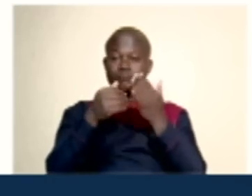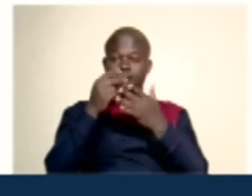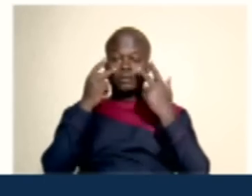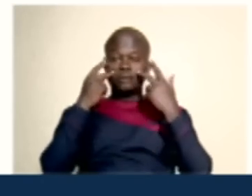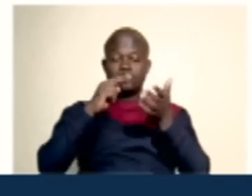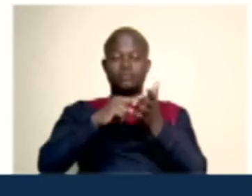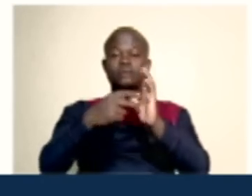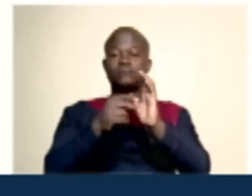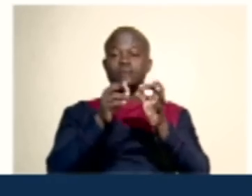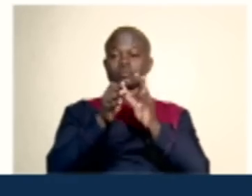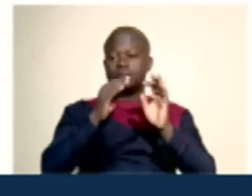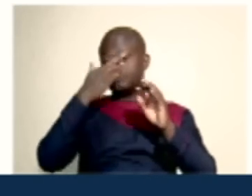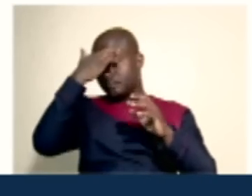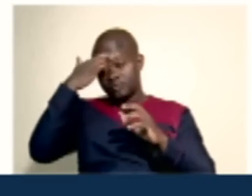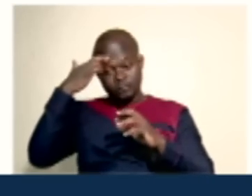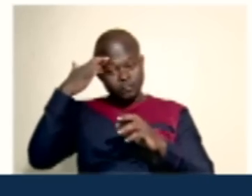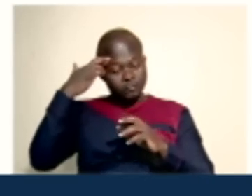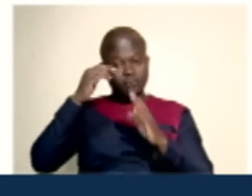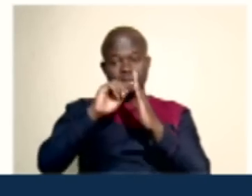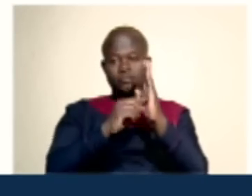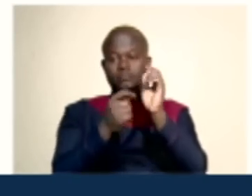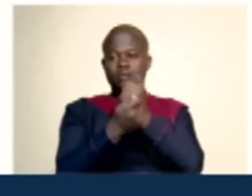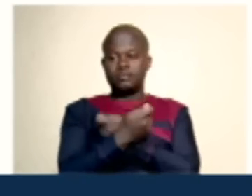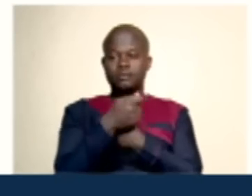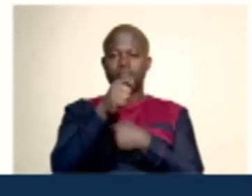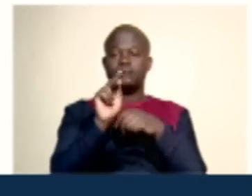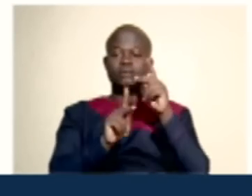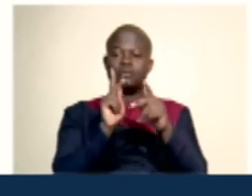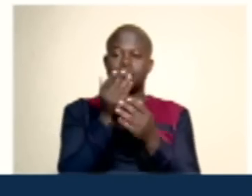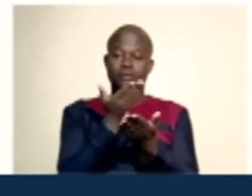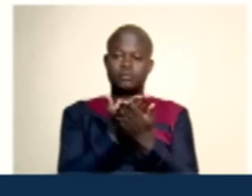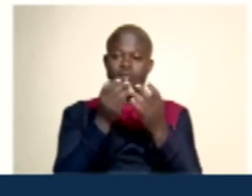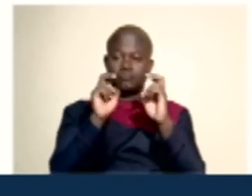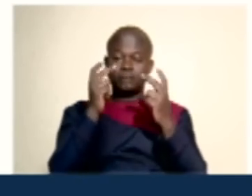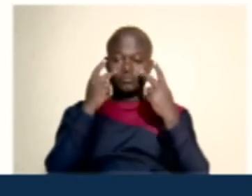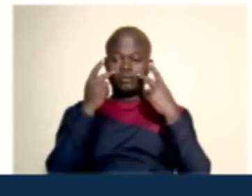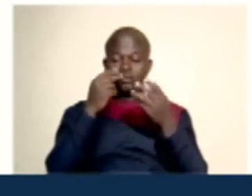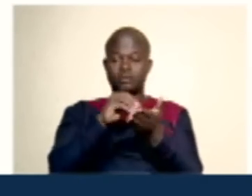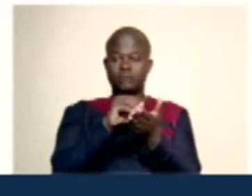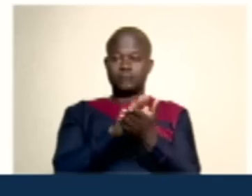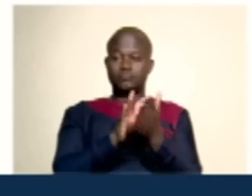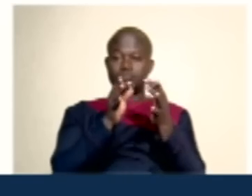umushinga usobanura impamvu ingingo zihinduka abo bantu nabasaba yuko babona inyandiko